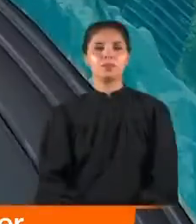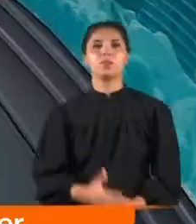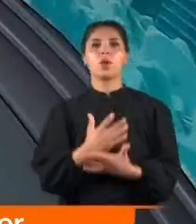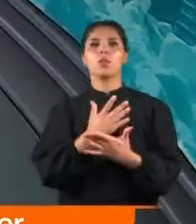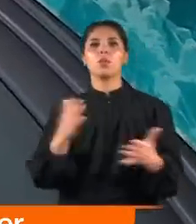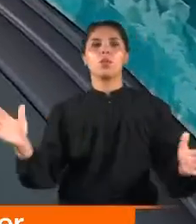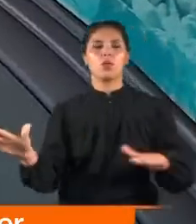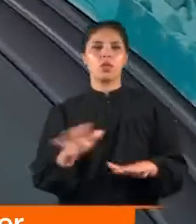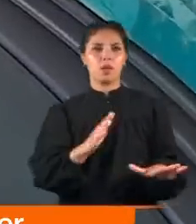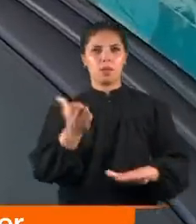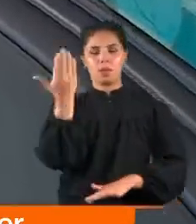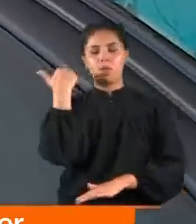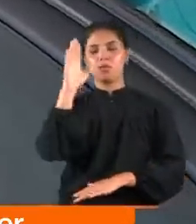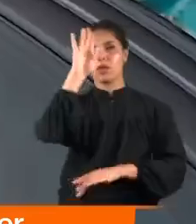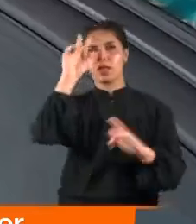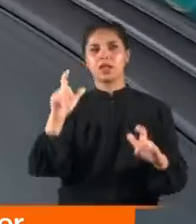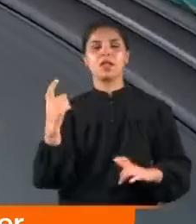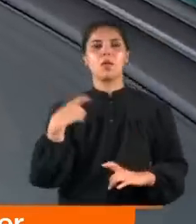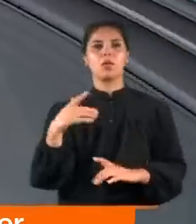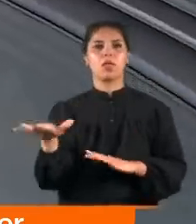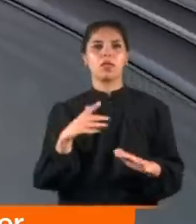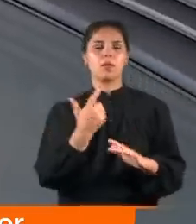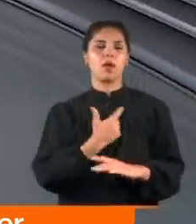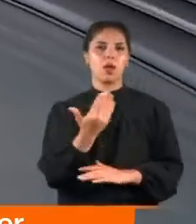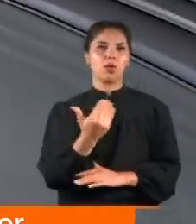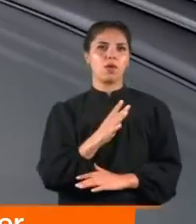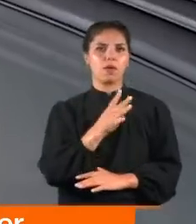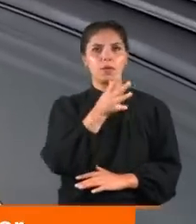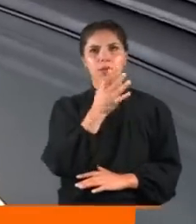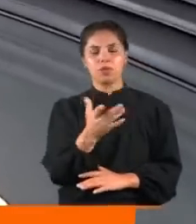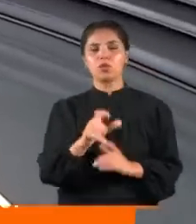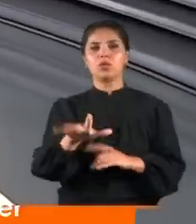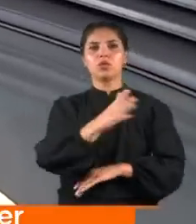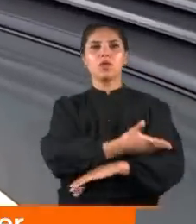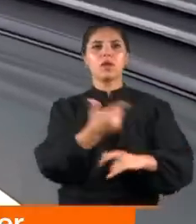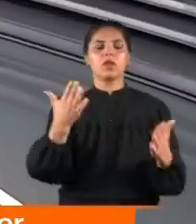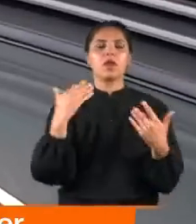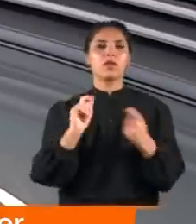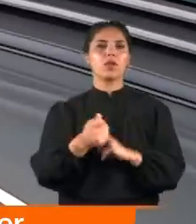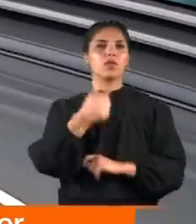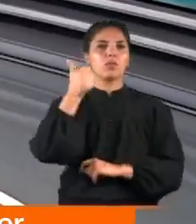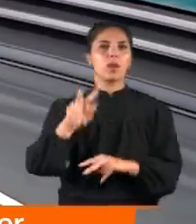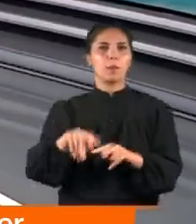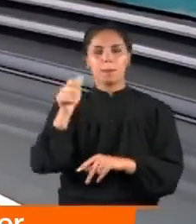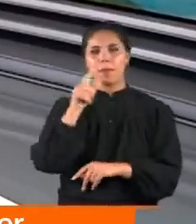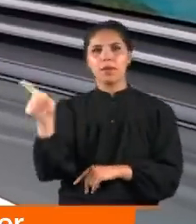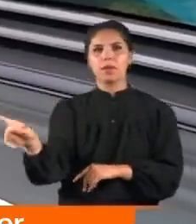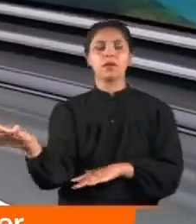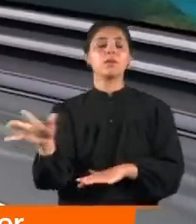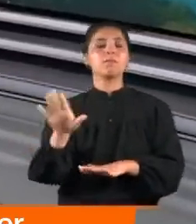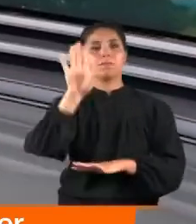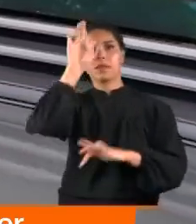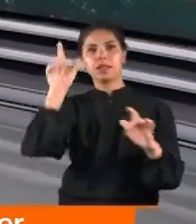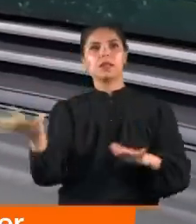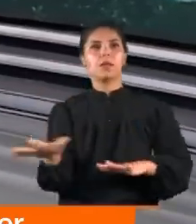Olası afet öncesi İstanbul'a özel bir deprem yasası da yolda biliyorsunuz. Çevre Şehircilik ve İklim Değişikliği Bakanı Mehmet Özaseki, mega